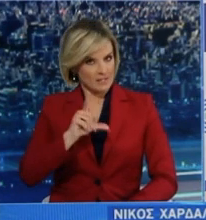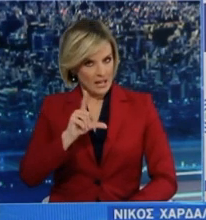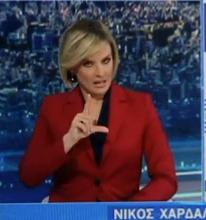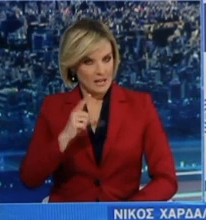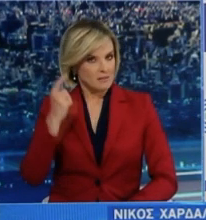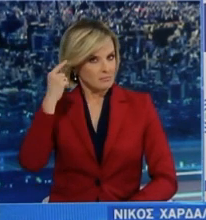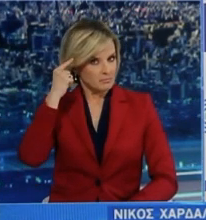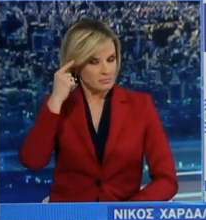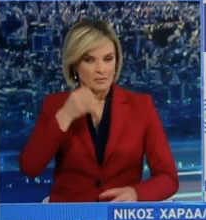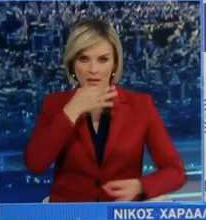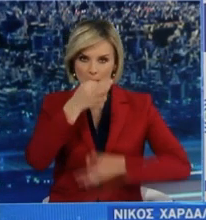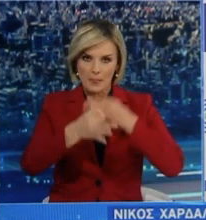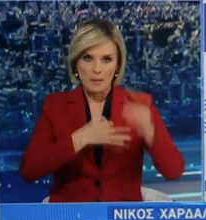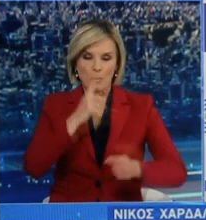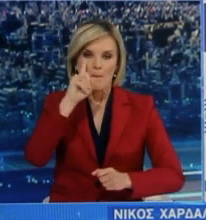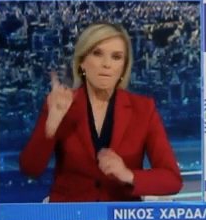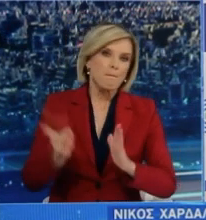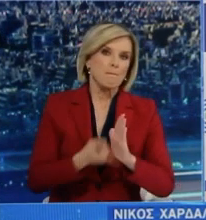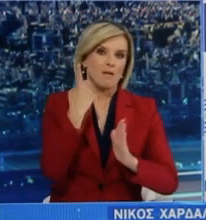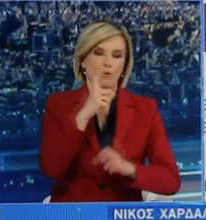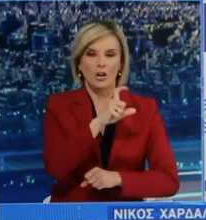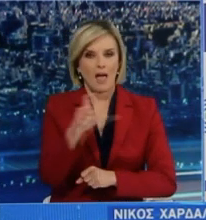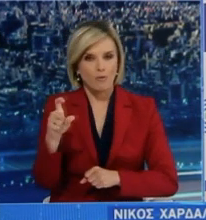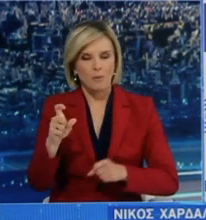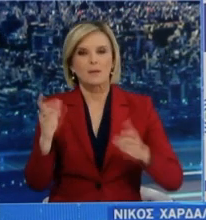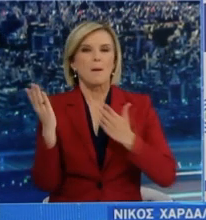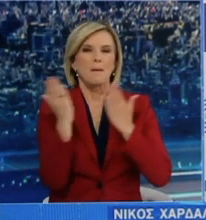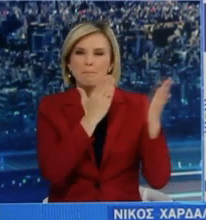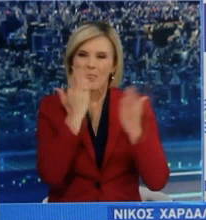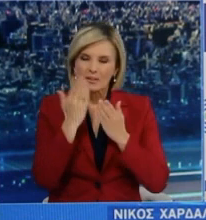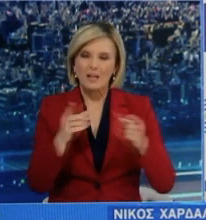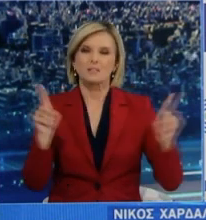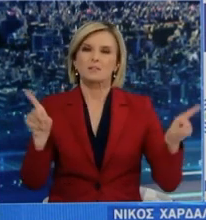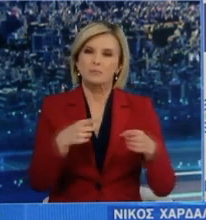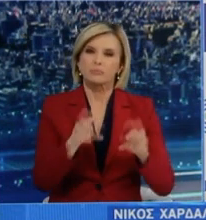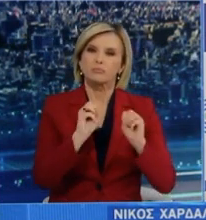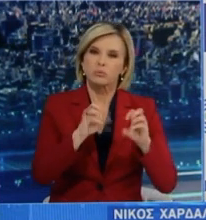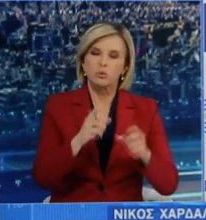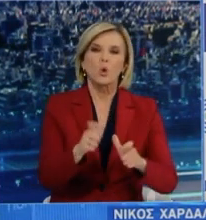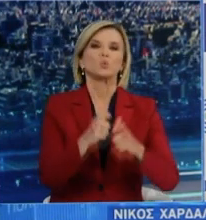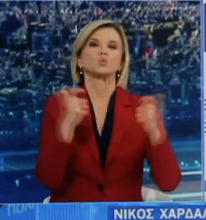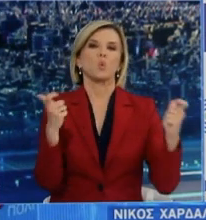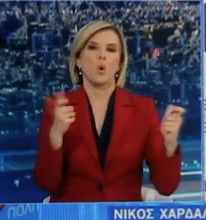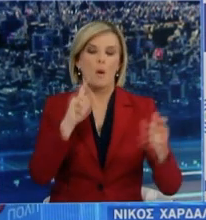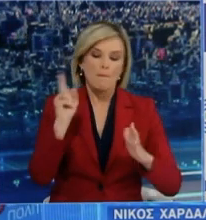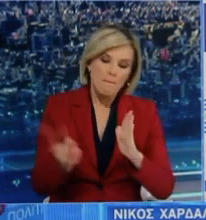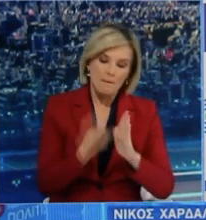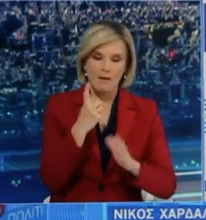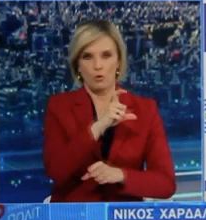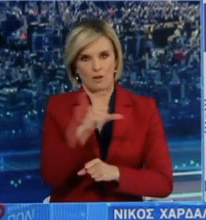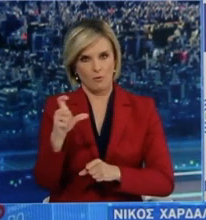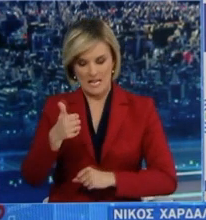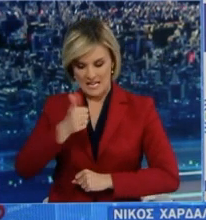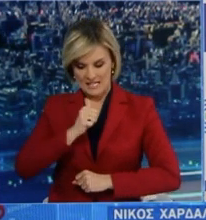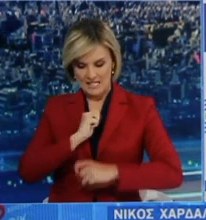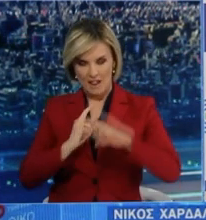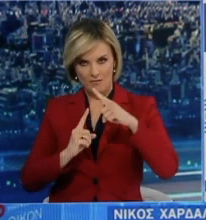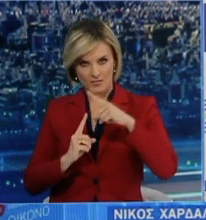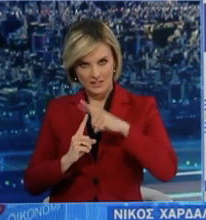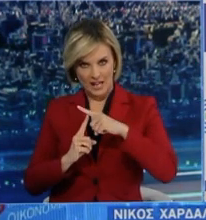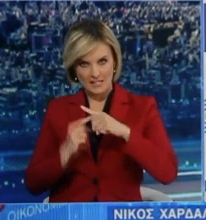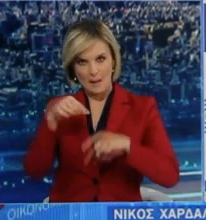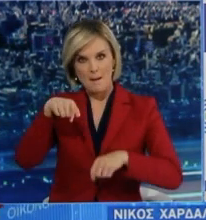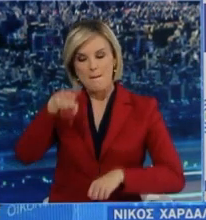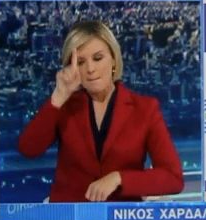την εβδομάδα για την προσέλευση μαθητών, εκπαιδευτικών, διοικητικού και λοιπού προσωπικού σχολικές μονάδες της χώρας. Το τεστ θα διενεργείται εντός 24